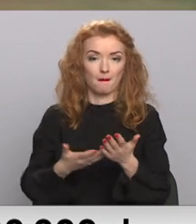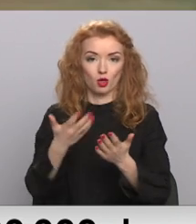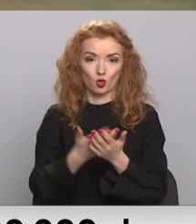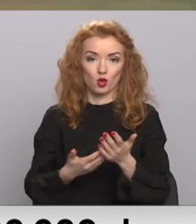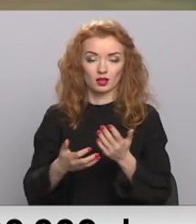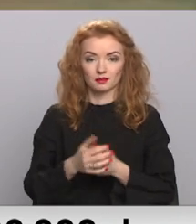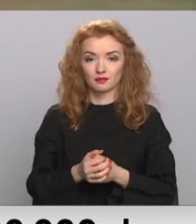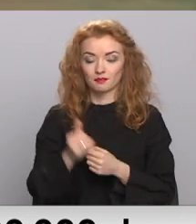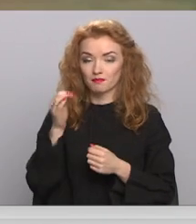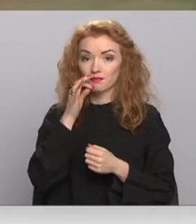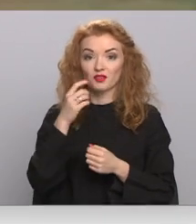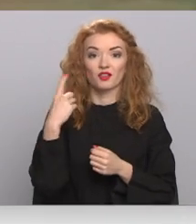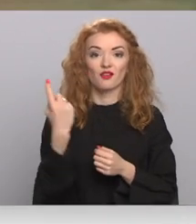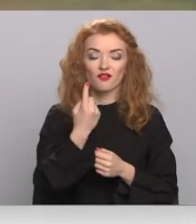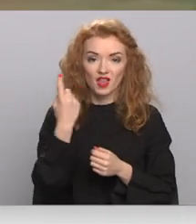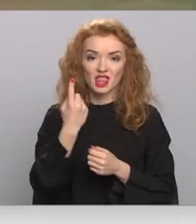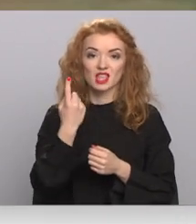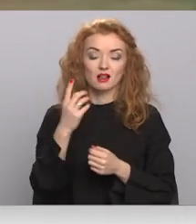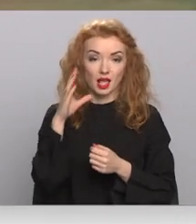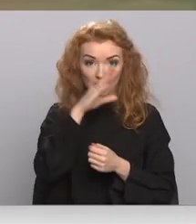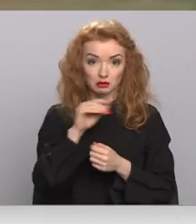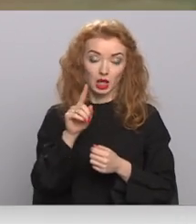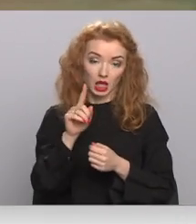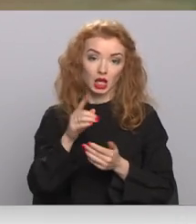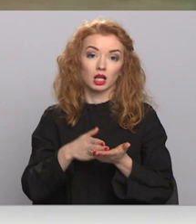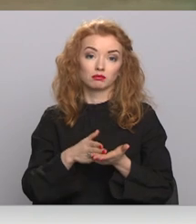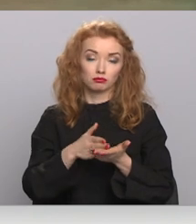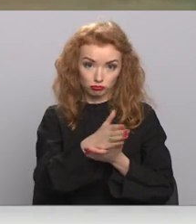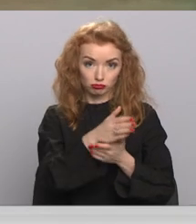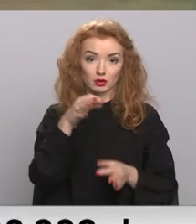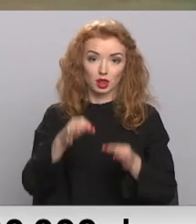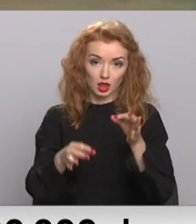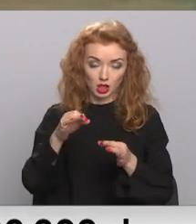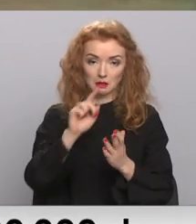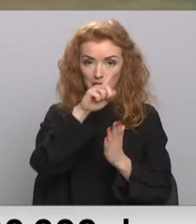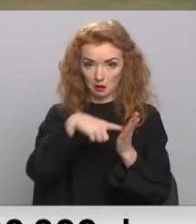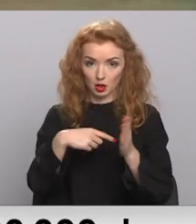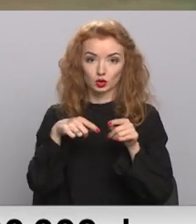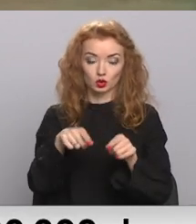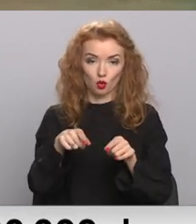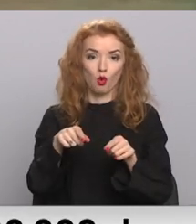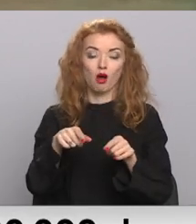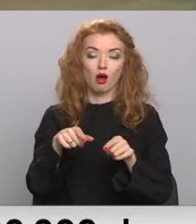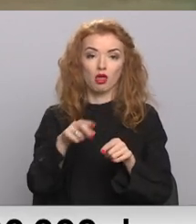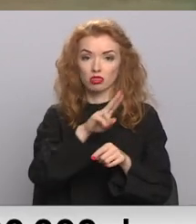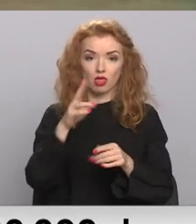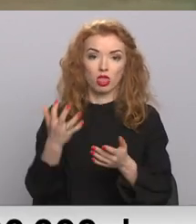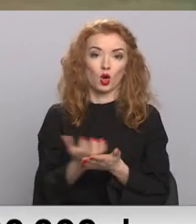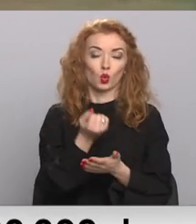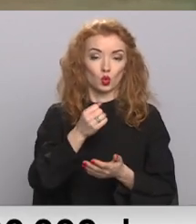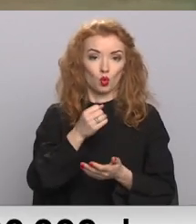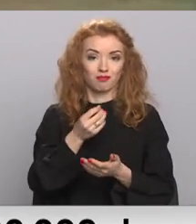nepamatotu. Tad mums vienīgā iespēja ir vērsties tiesā, prasīt šo atgūt šo neiegūto